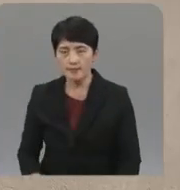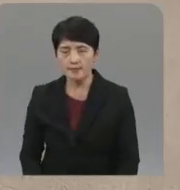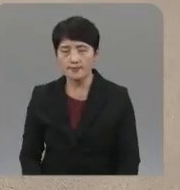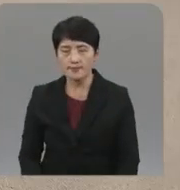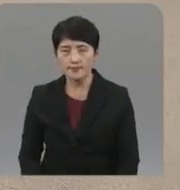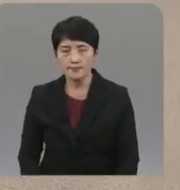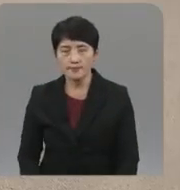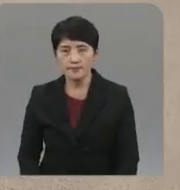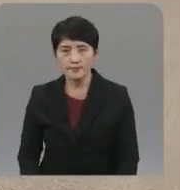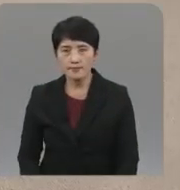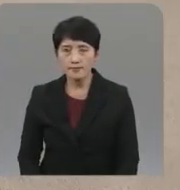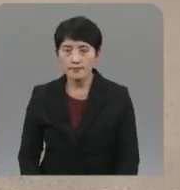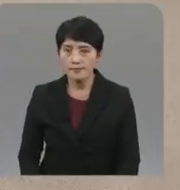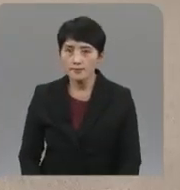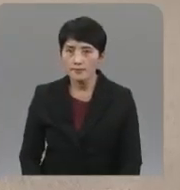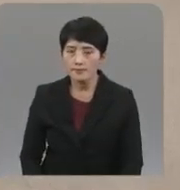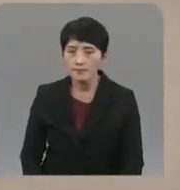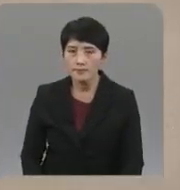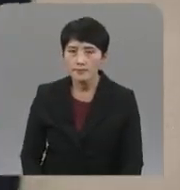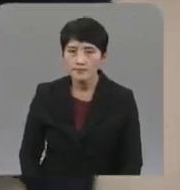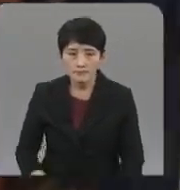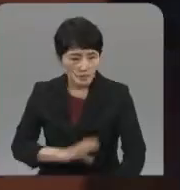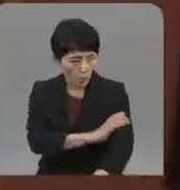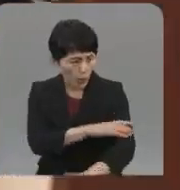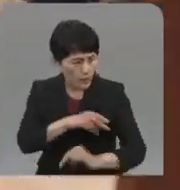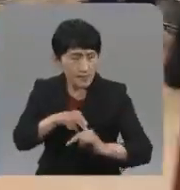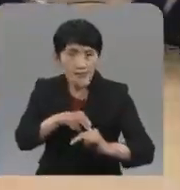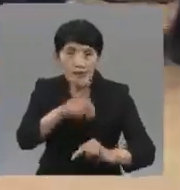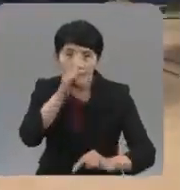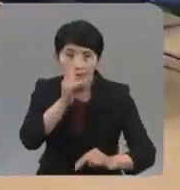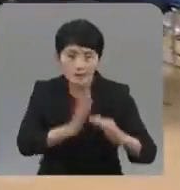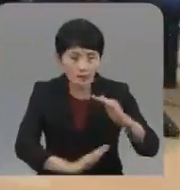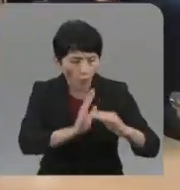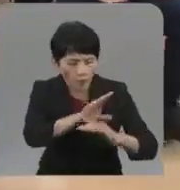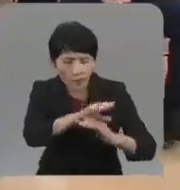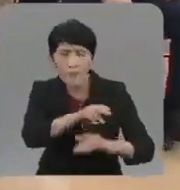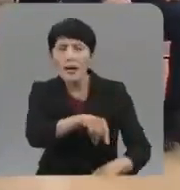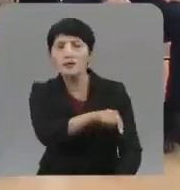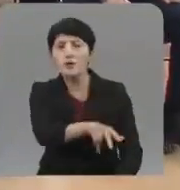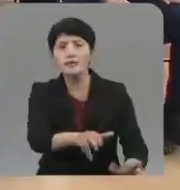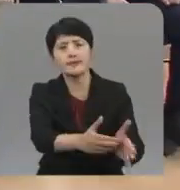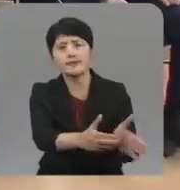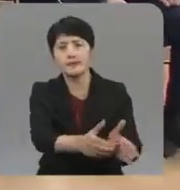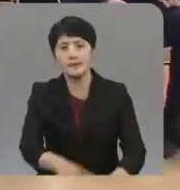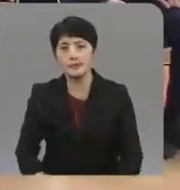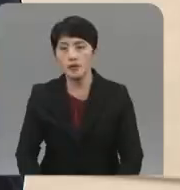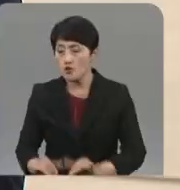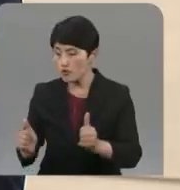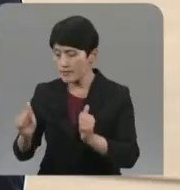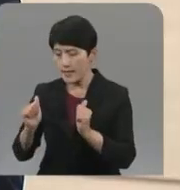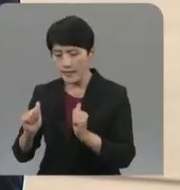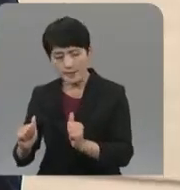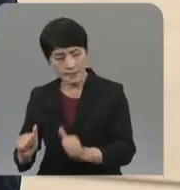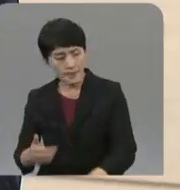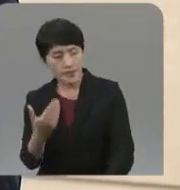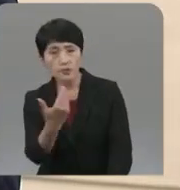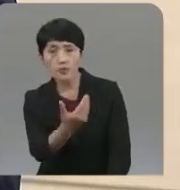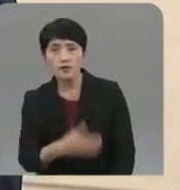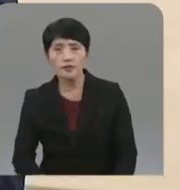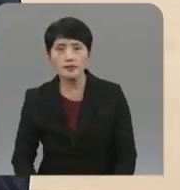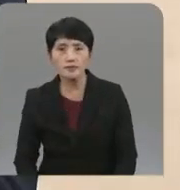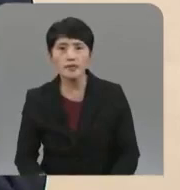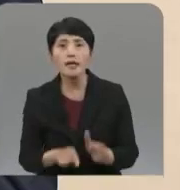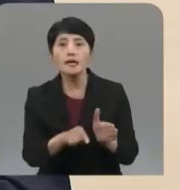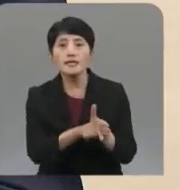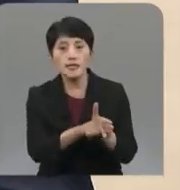chủ tịch y cũng nhấn mạnh về trách nhiệm xã hội của nền tảng trực tuyến tân chủ tịch cam kết sẽ lập ra quy định luật chế độ phù hợp với thời đại